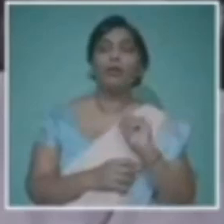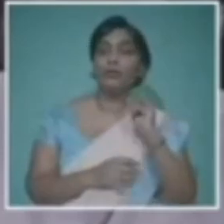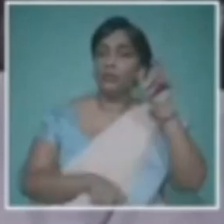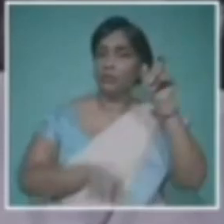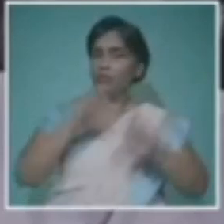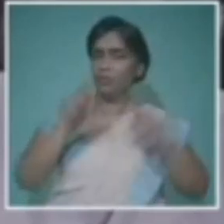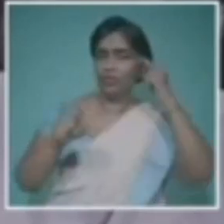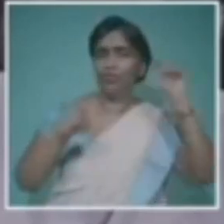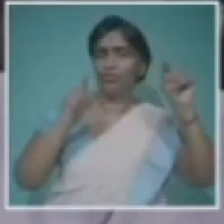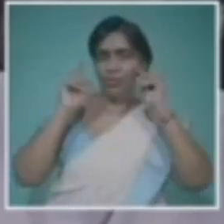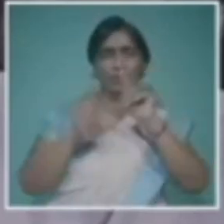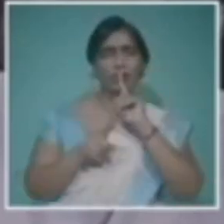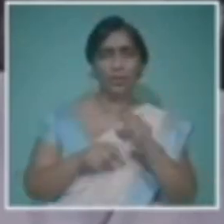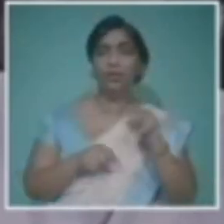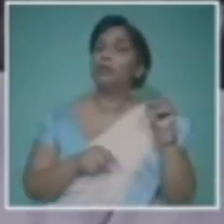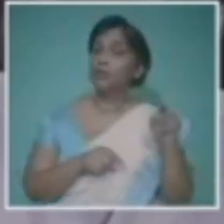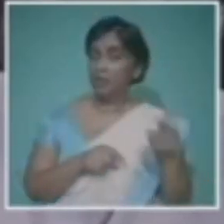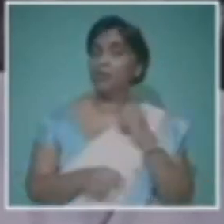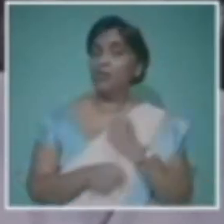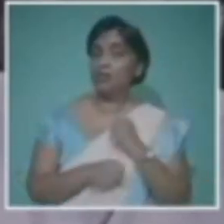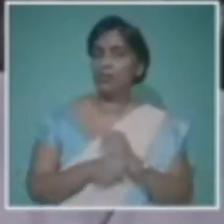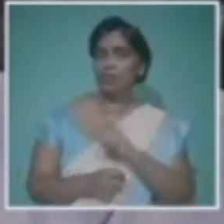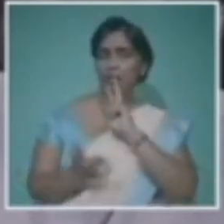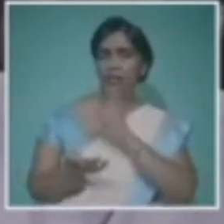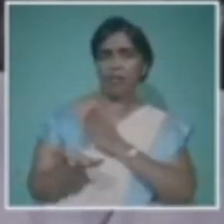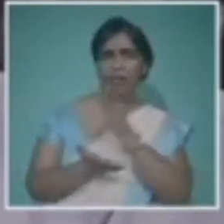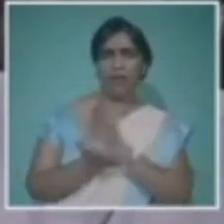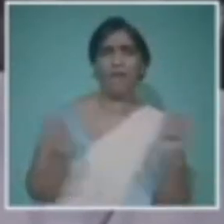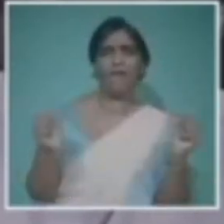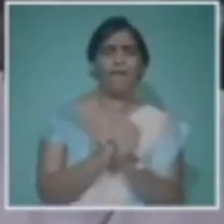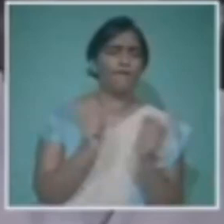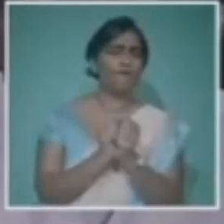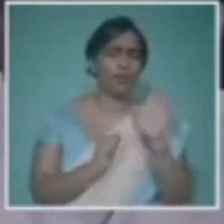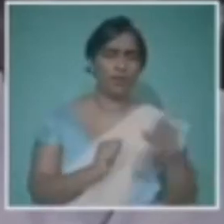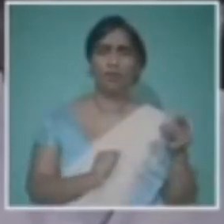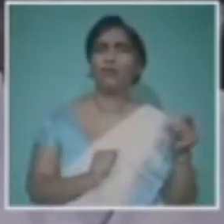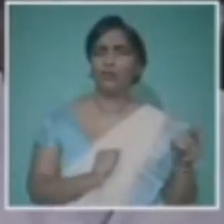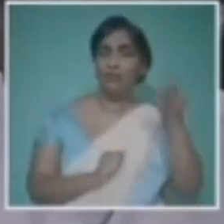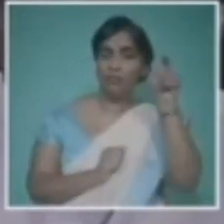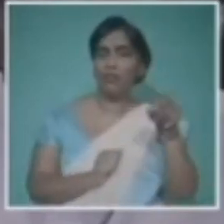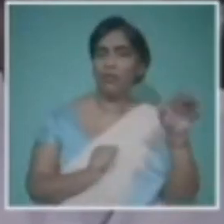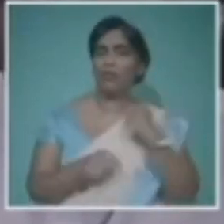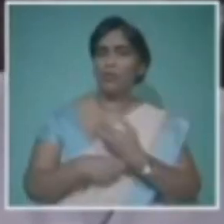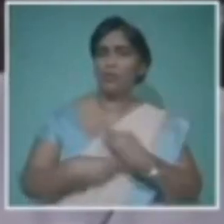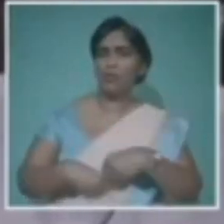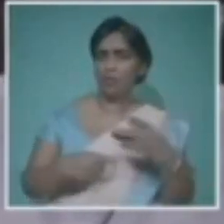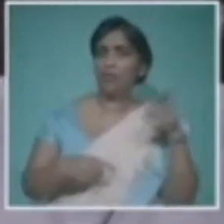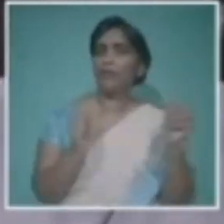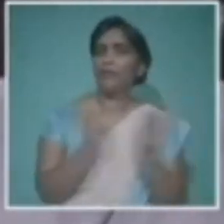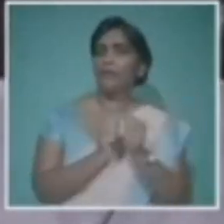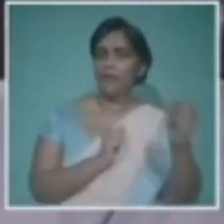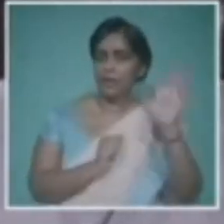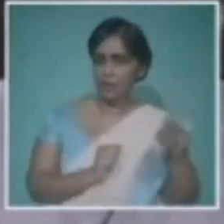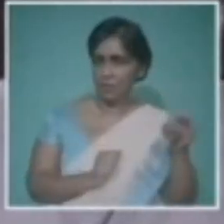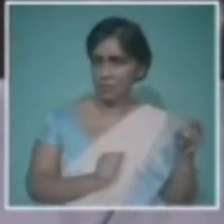නිලධාරි ගැන කියලා කියනවා මේ අය රජයේ නොමග යැවීම සඳහා කටයුතු කර ඇත මේ අය රජයේ නොමග යැවීම සඳහා කටයුතු කර